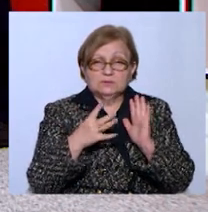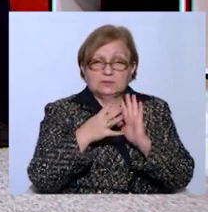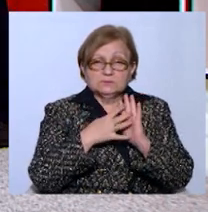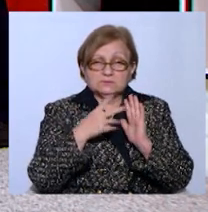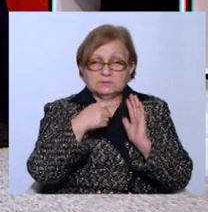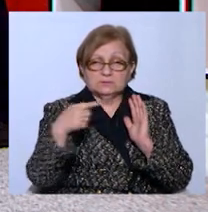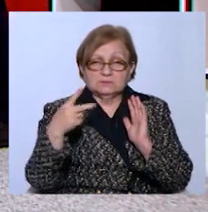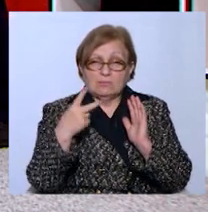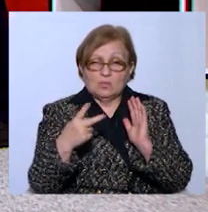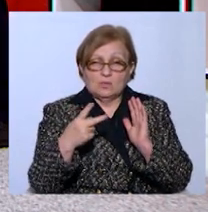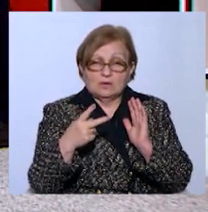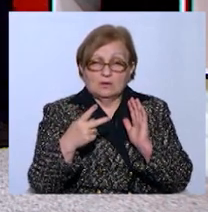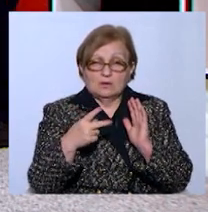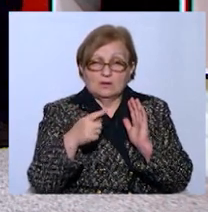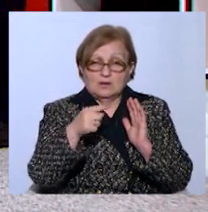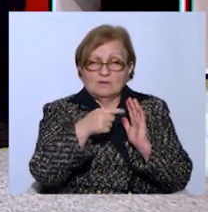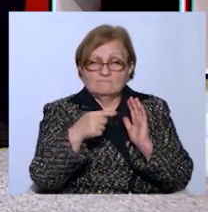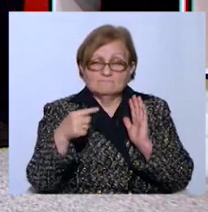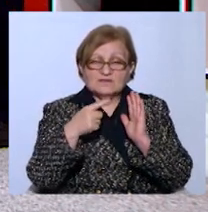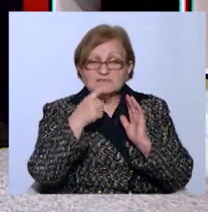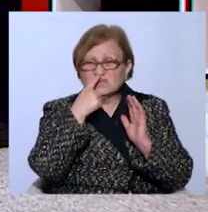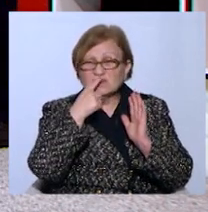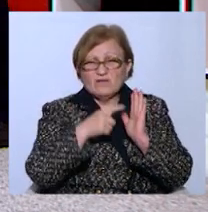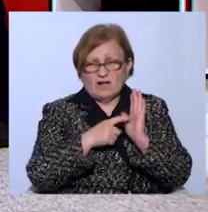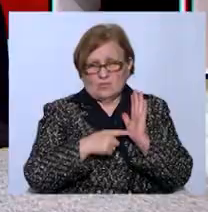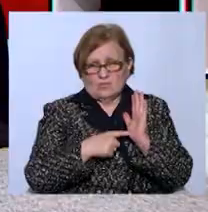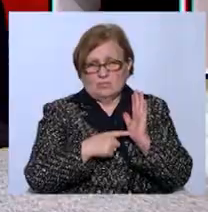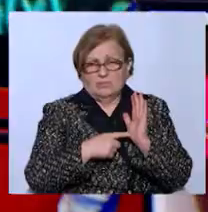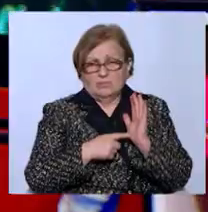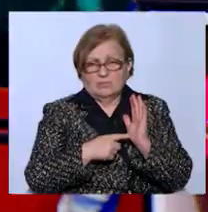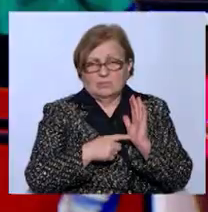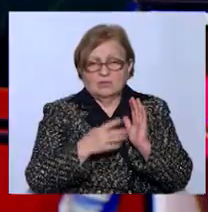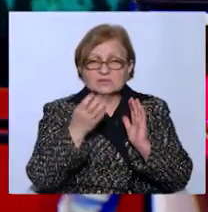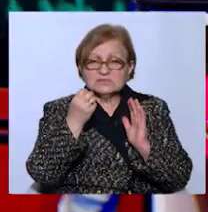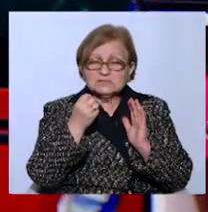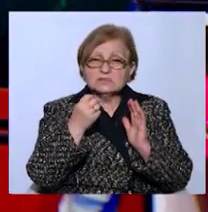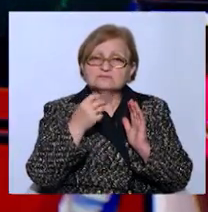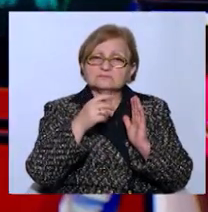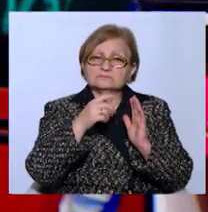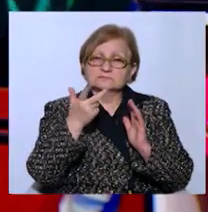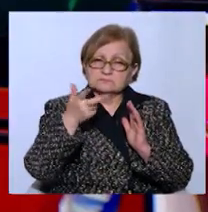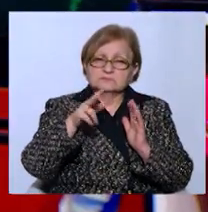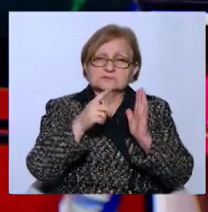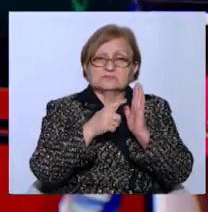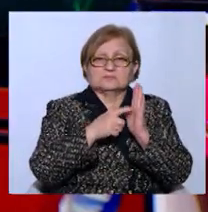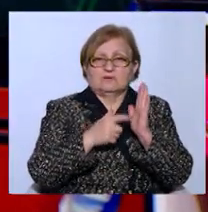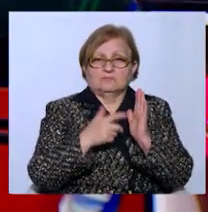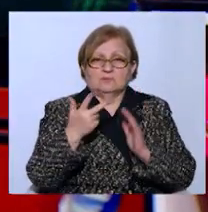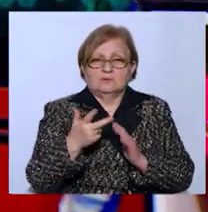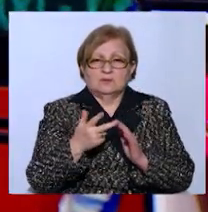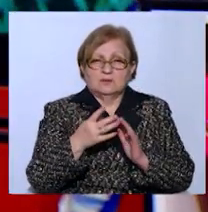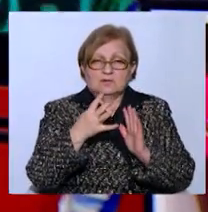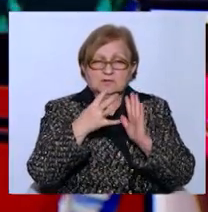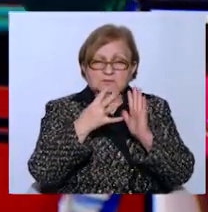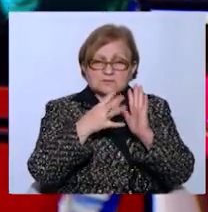9/2, აი ეს კარგად ვიცით, რომ ეს წილადის ხარ, ეს არის გაყოფა. და კიდე უნდა გავყოს 3-ად. აბა 9